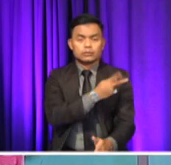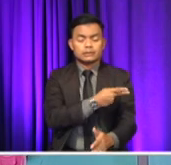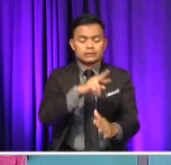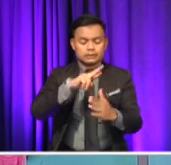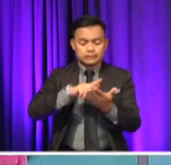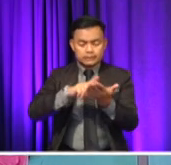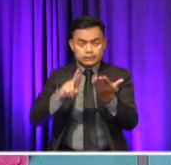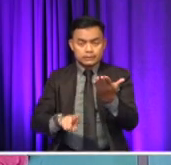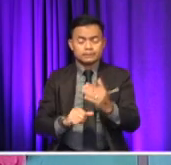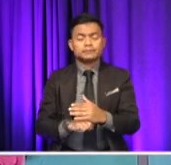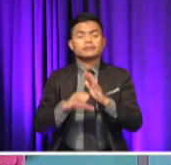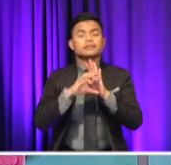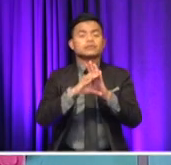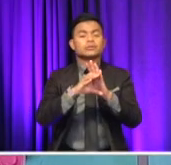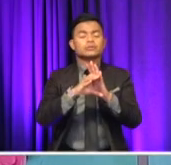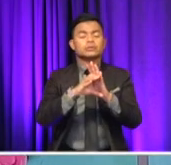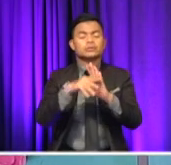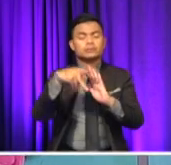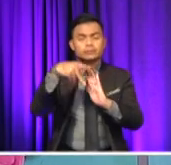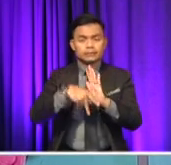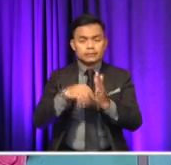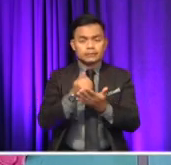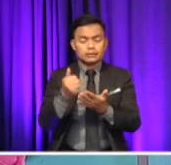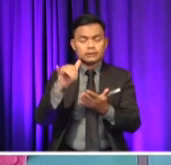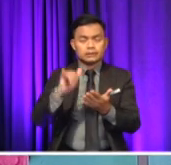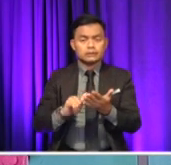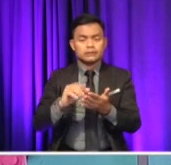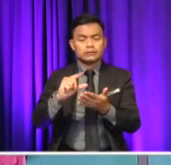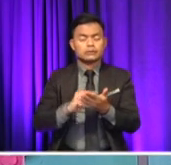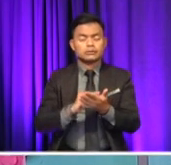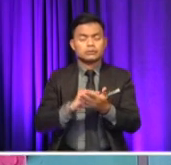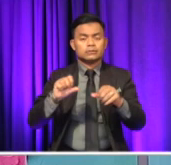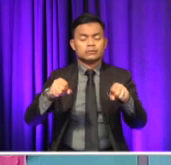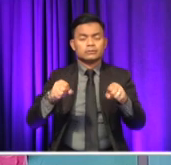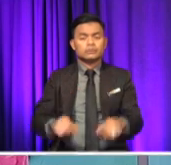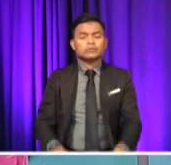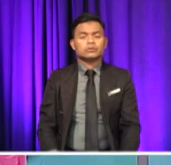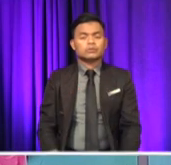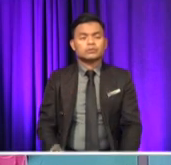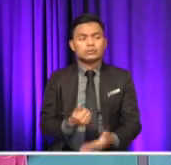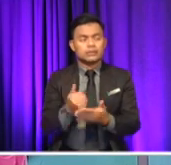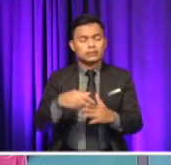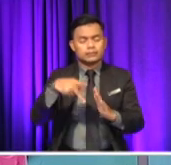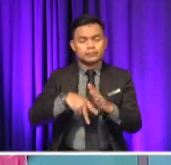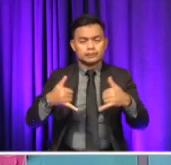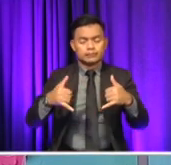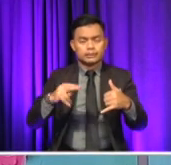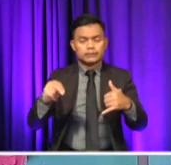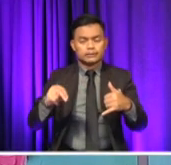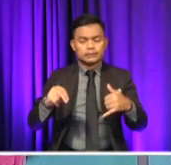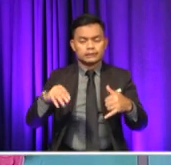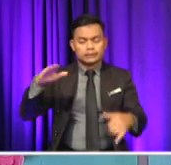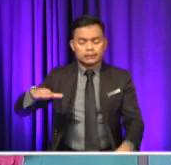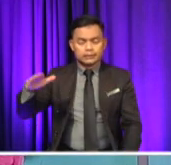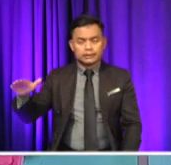contohnya adalah peralatan yang menggunakan motto bermain alat permainan kanak-kanak kipas jadi kereta